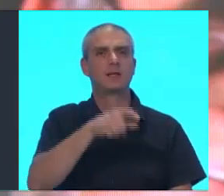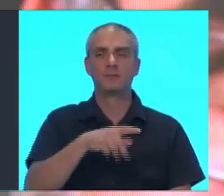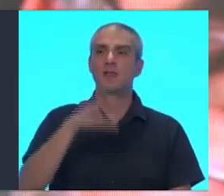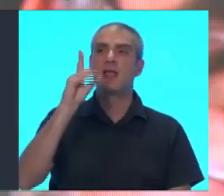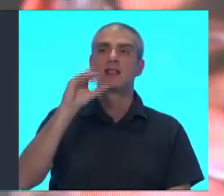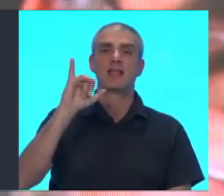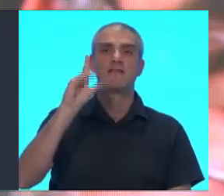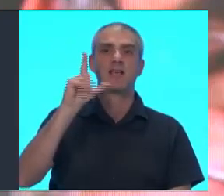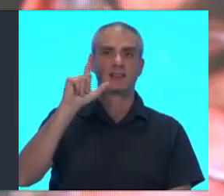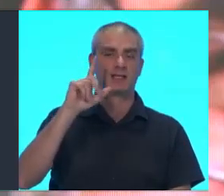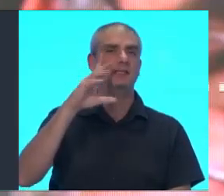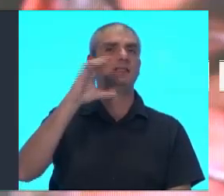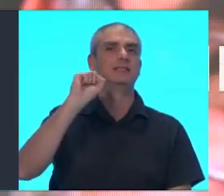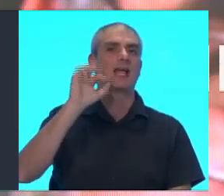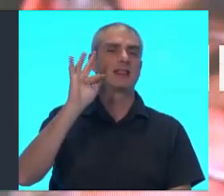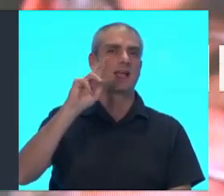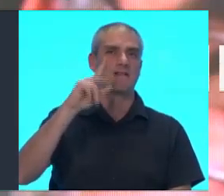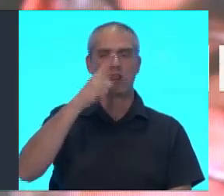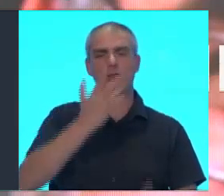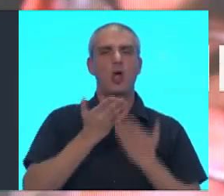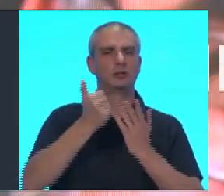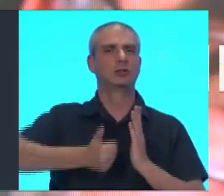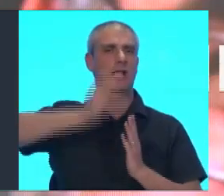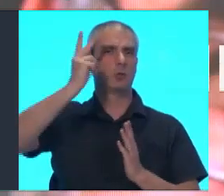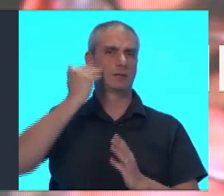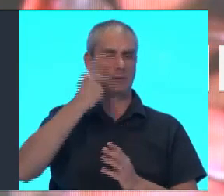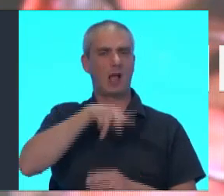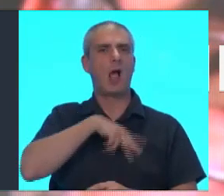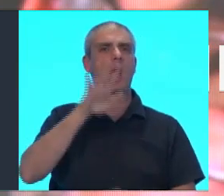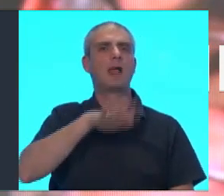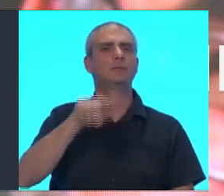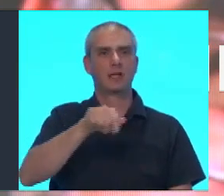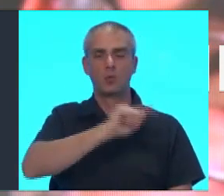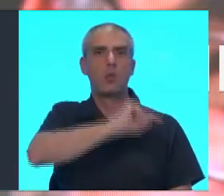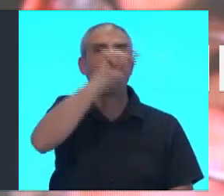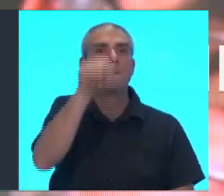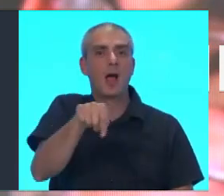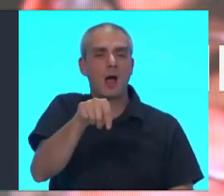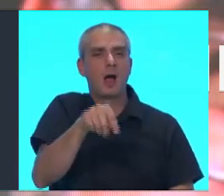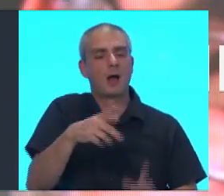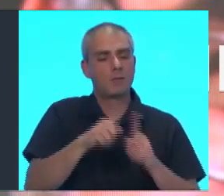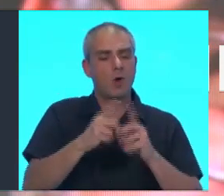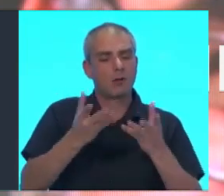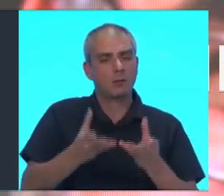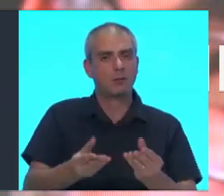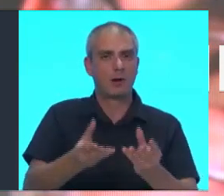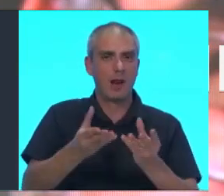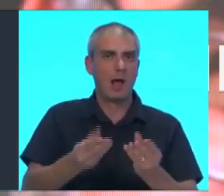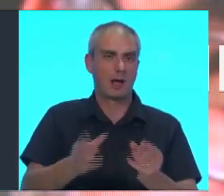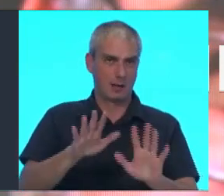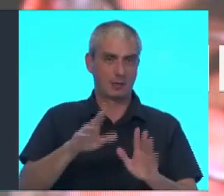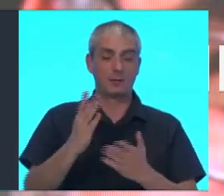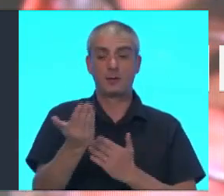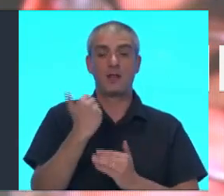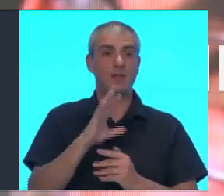סאטרפילד הוא העוזר של שר החוץ האמריקני לענייני המזרח התיכון. הוא בא לפה לרכך את הקרקע לקראת